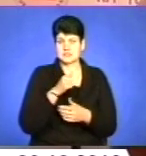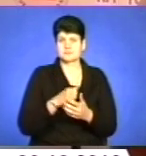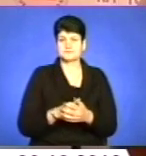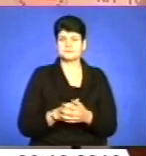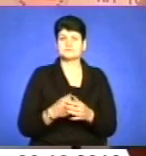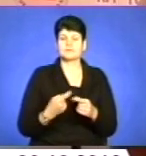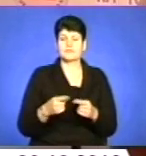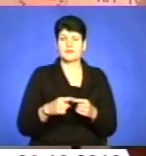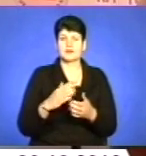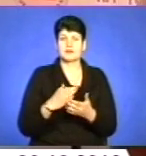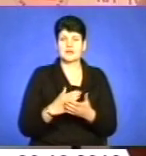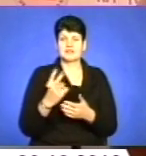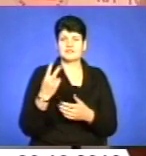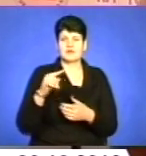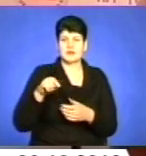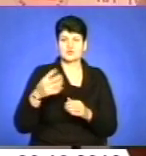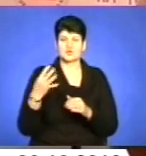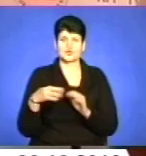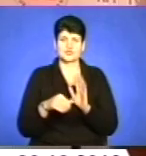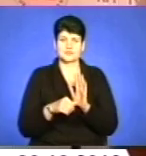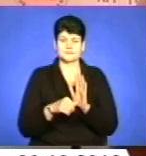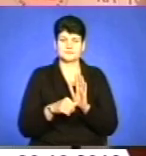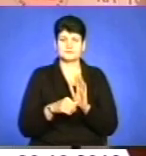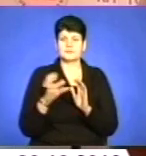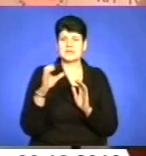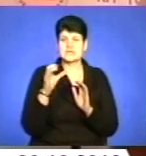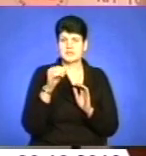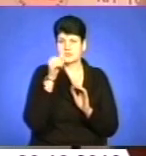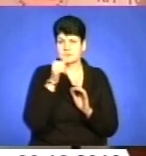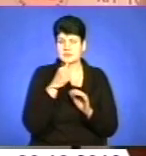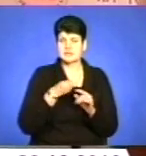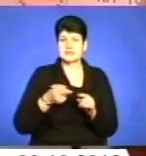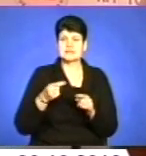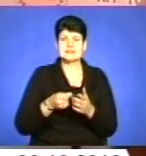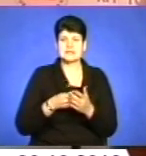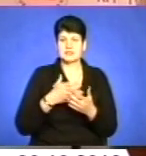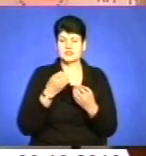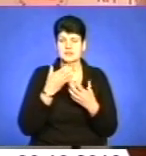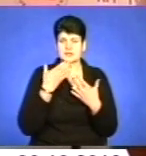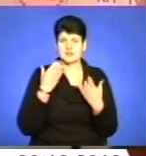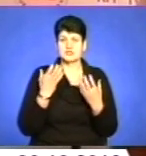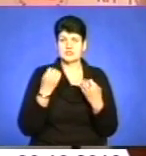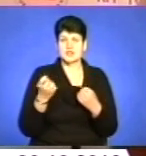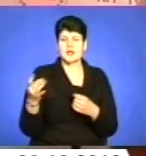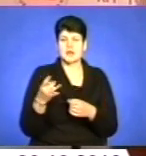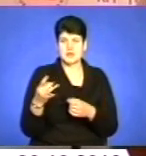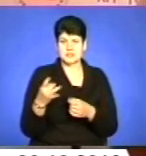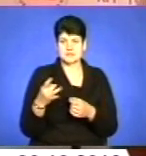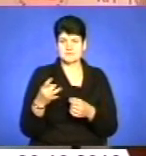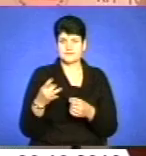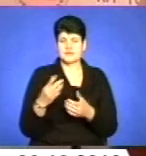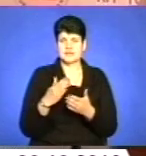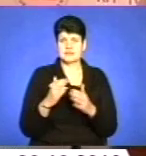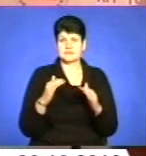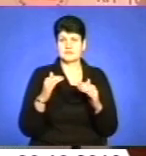на грудень місяць це є 2,46. На січень місяць ціни ще не встановлено, тому що це ще раз іде